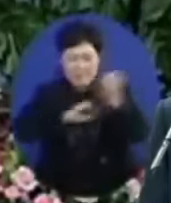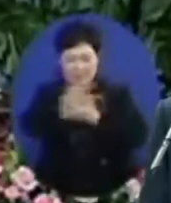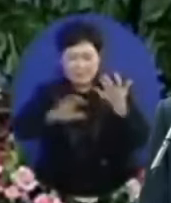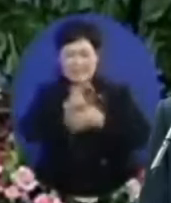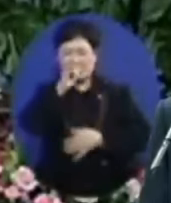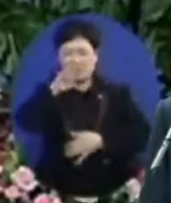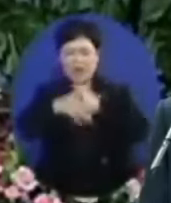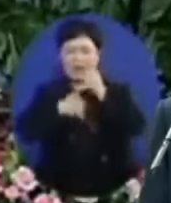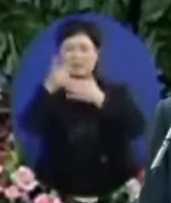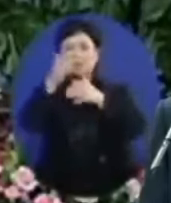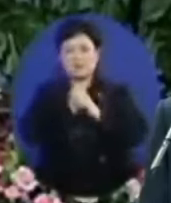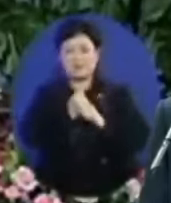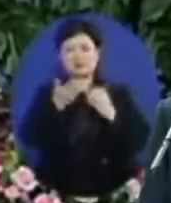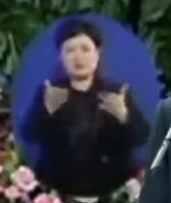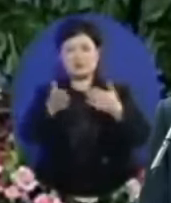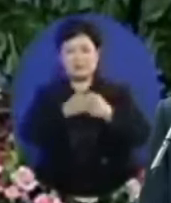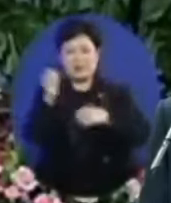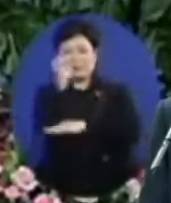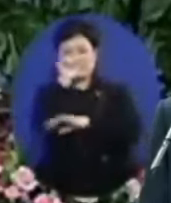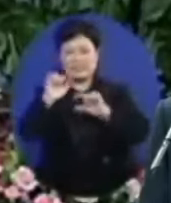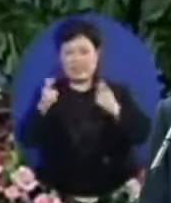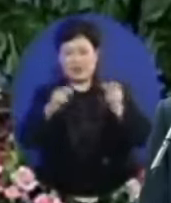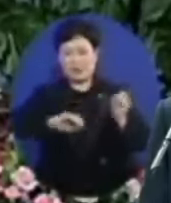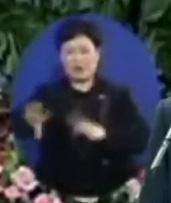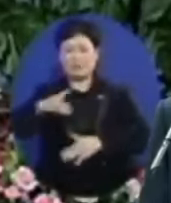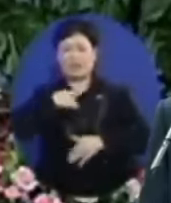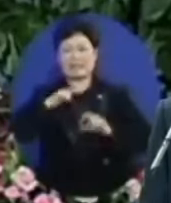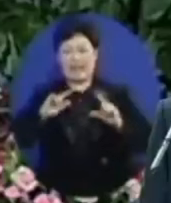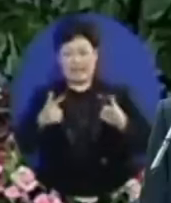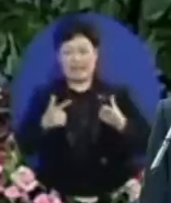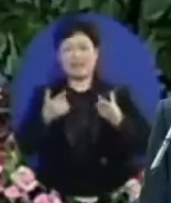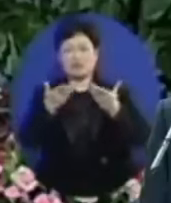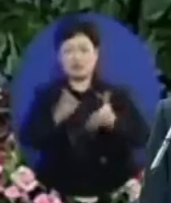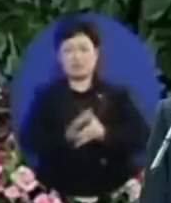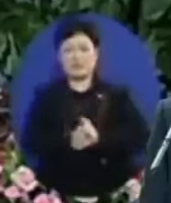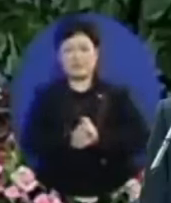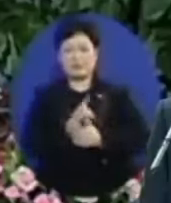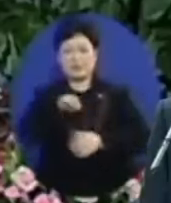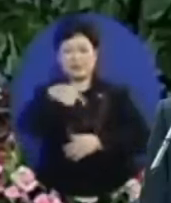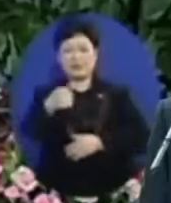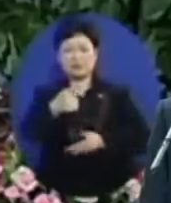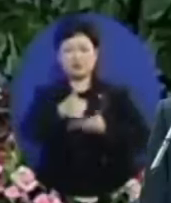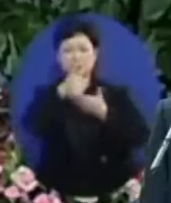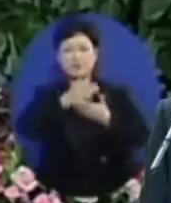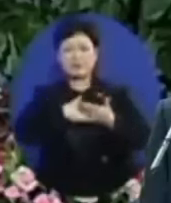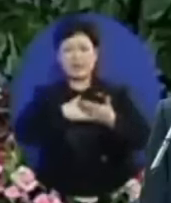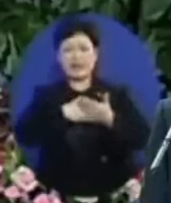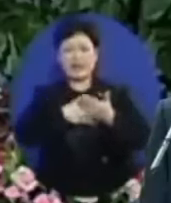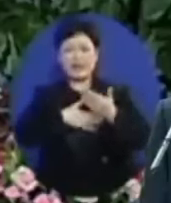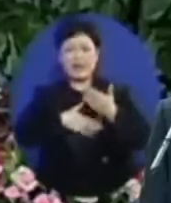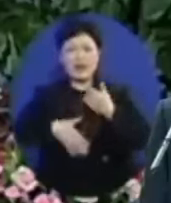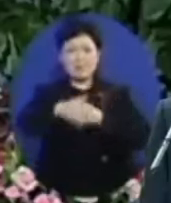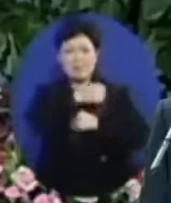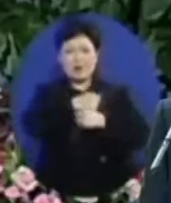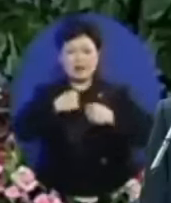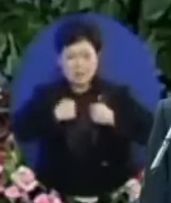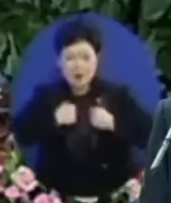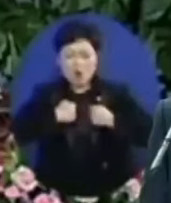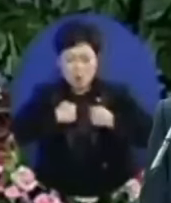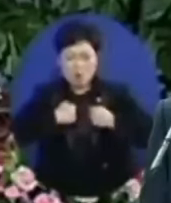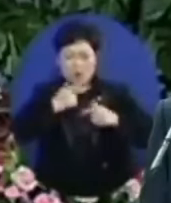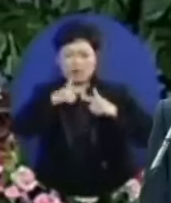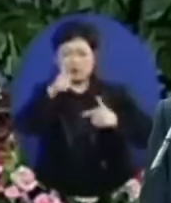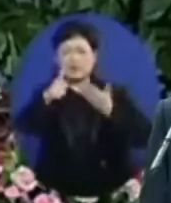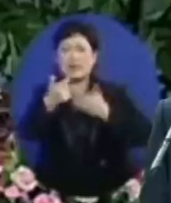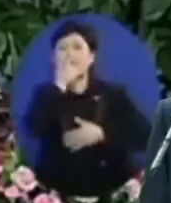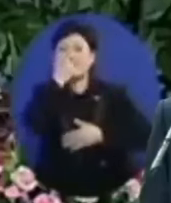하나님이 붙들어주어서 움직이지 않고 버림당하지 않게 만들어주는 것입니다. 그 다음 주님은 나의 멍에를 메고 내게 배우라고 했었습니다.